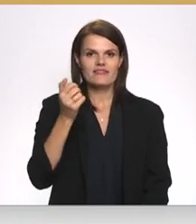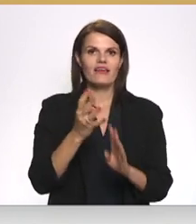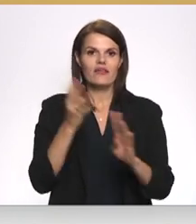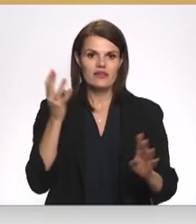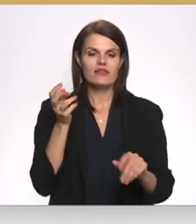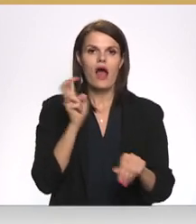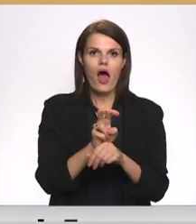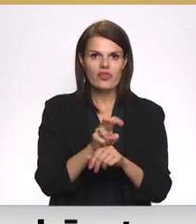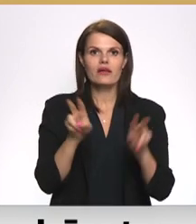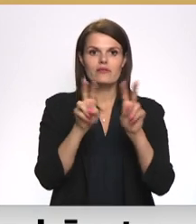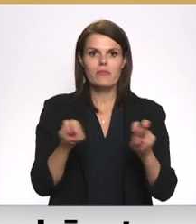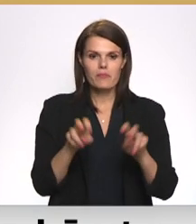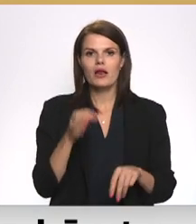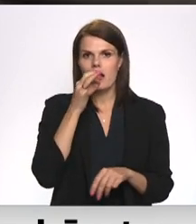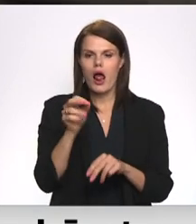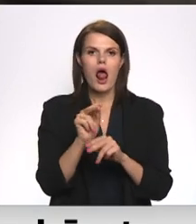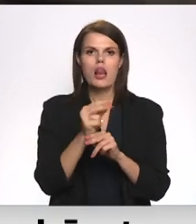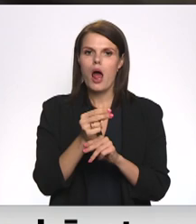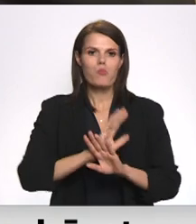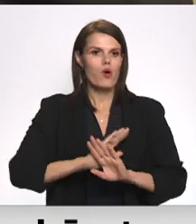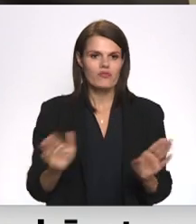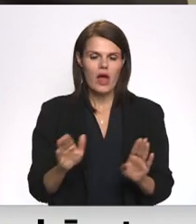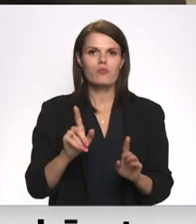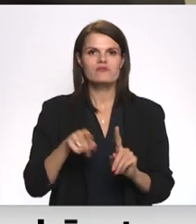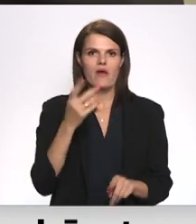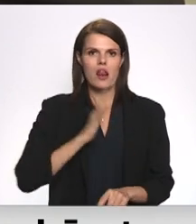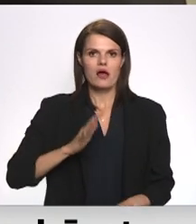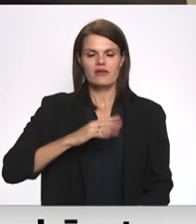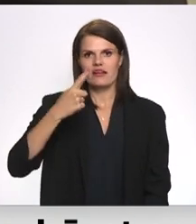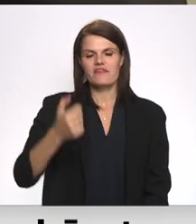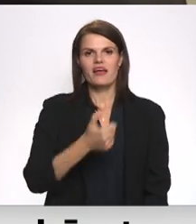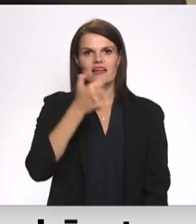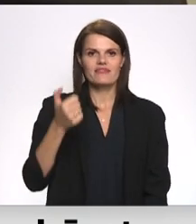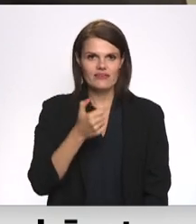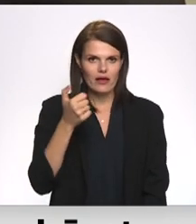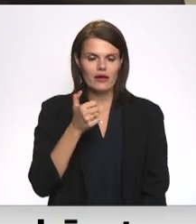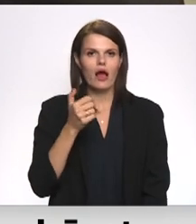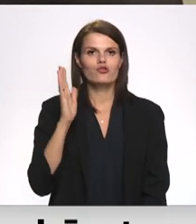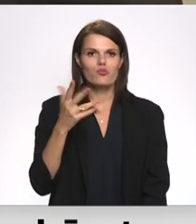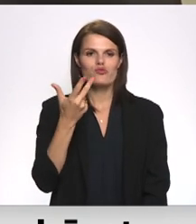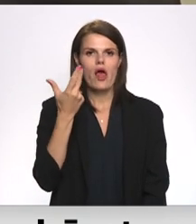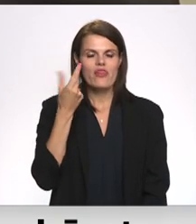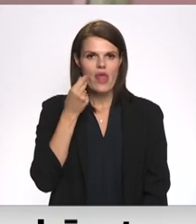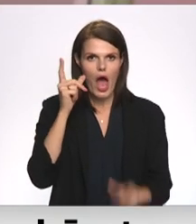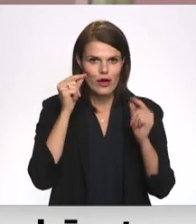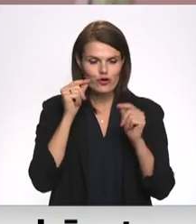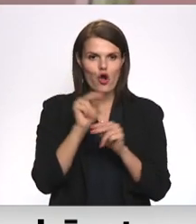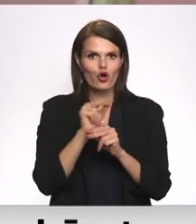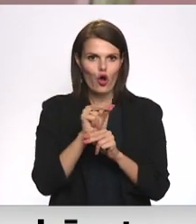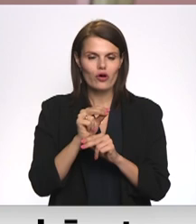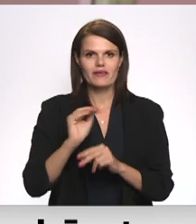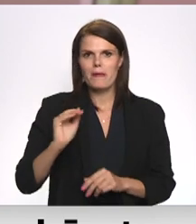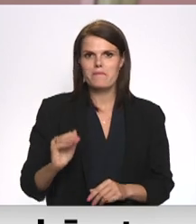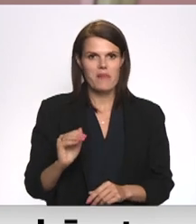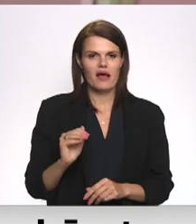pārbaudi un pateica, ka nelabos, kad jāgaida vēl gads uz narkozi. Un tagad februārī mums tikai būs pieraksts uz to narkozi. Jo tik